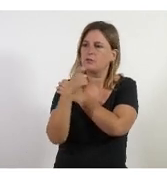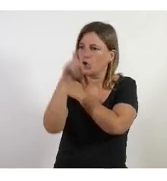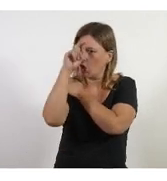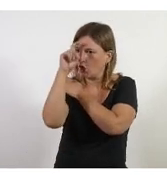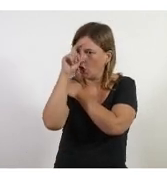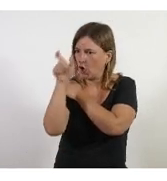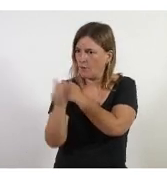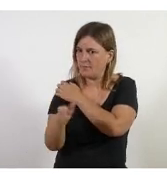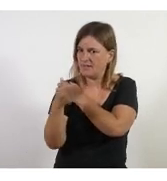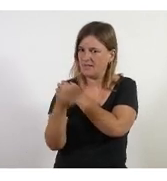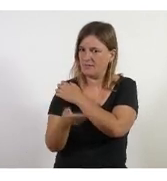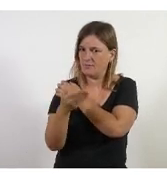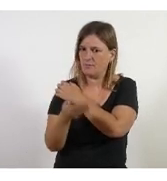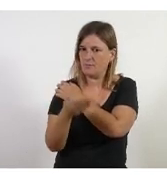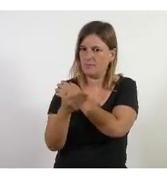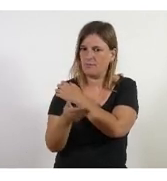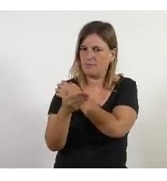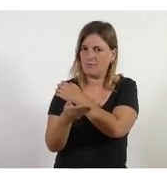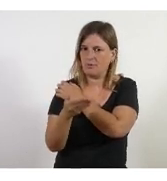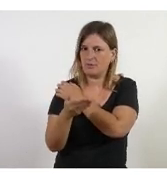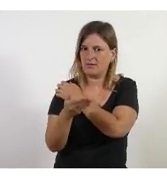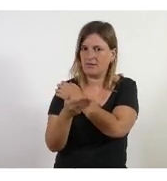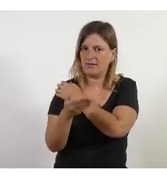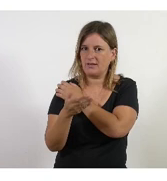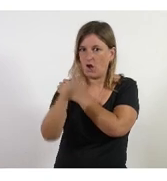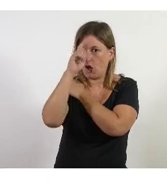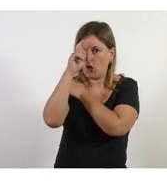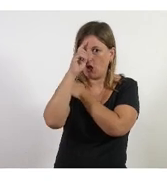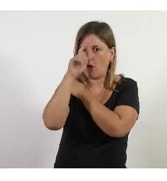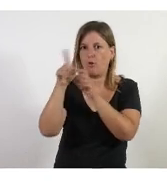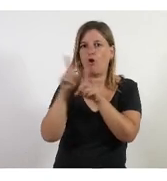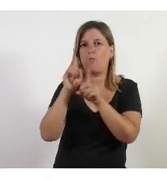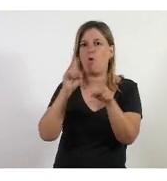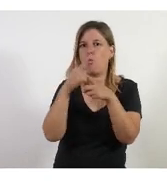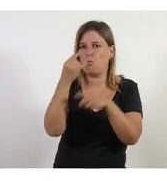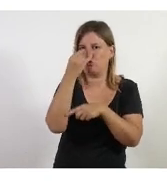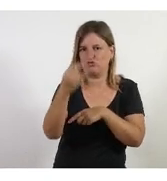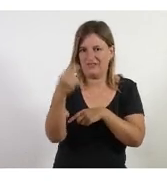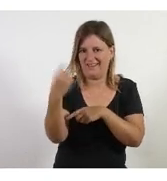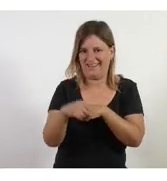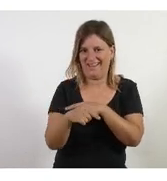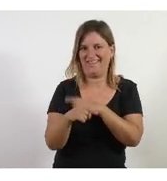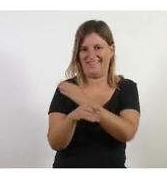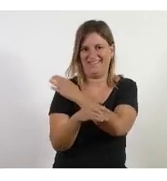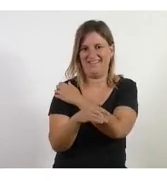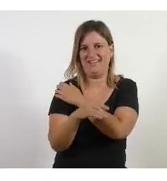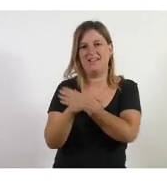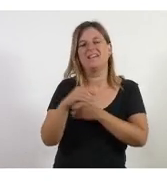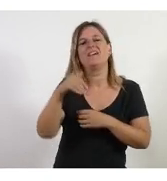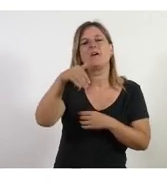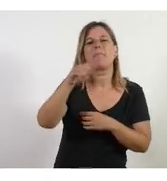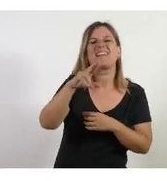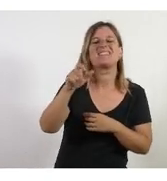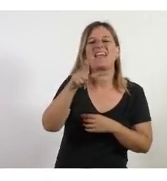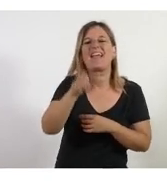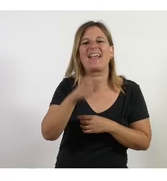persones. Quan una persona diu el nostre nom, és la música, millor música que podem escoltar. Que tu et digui, Mercè, com estàs?